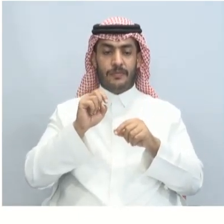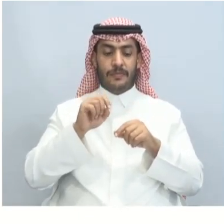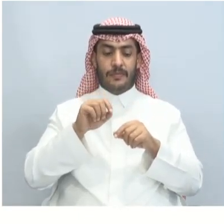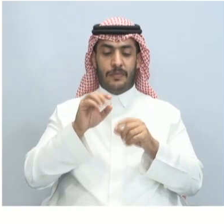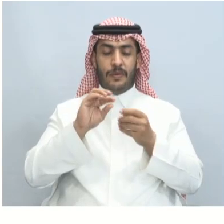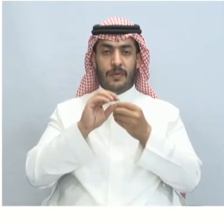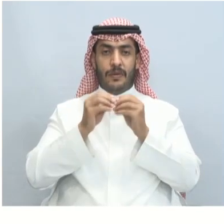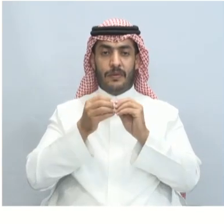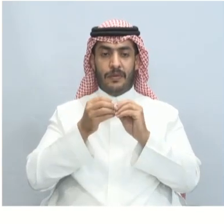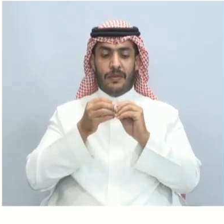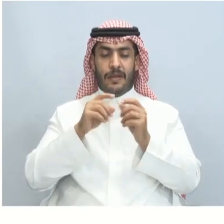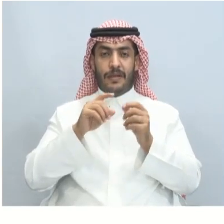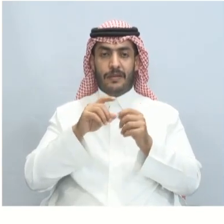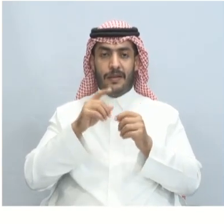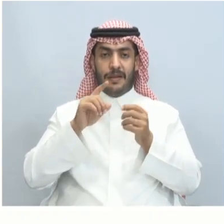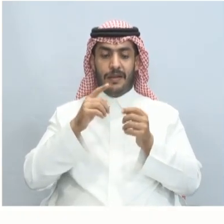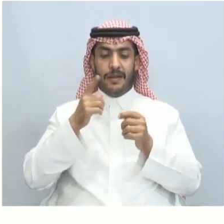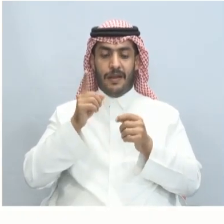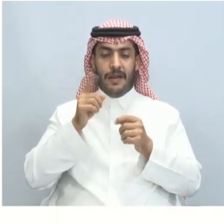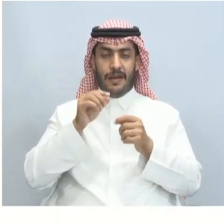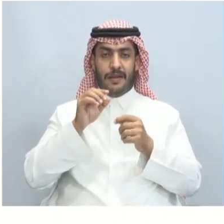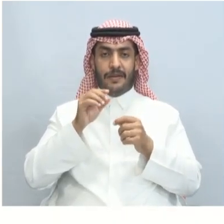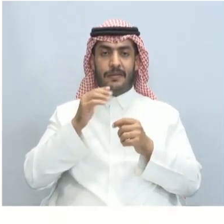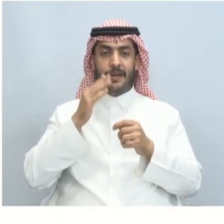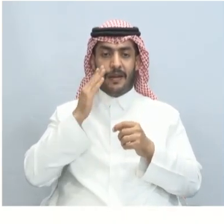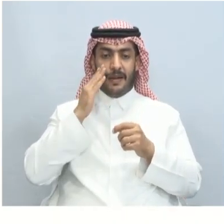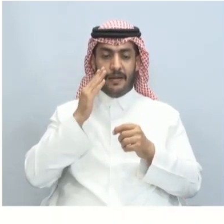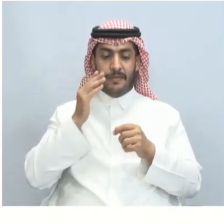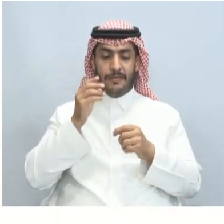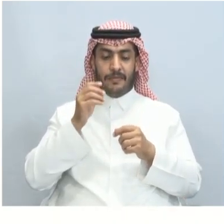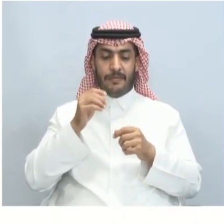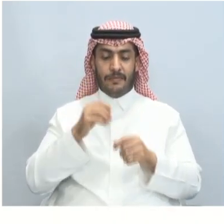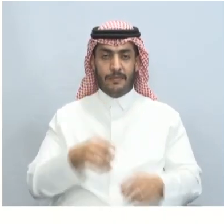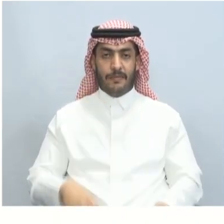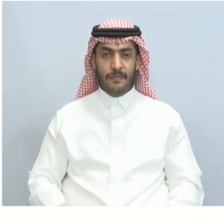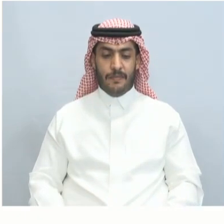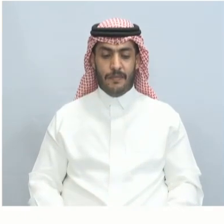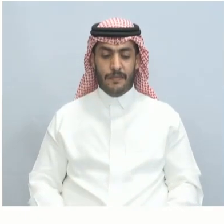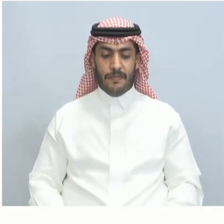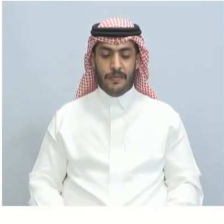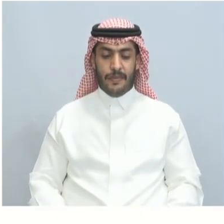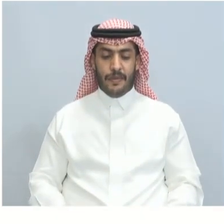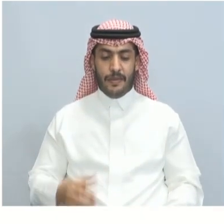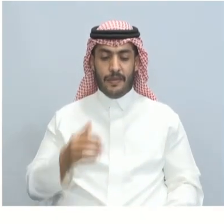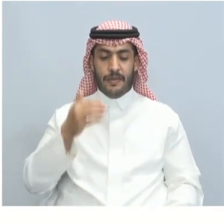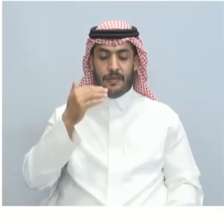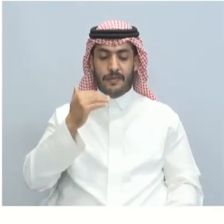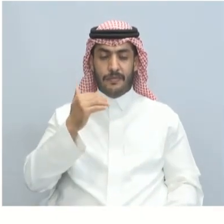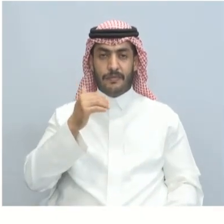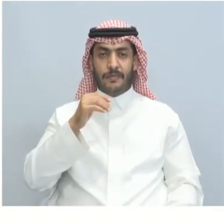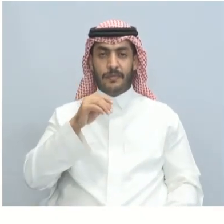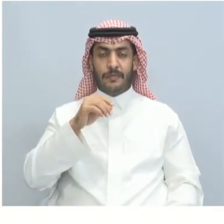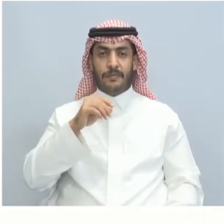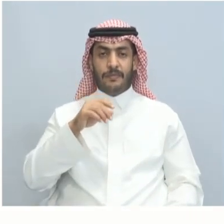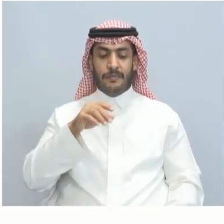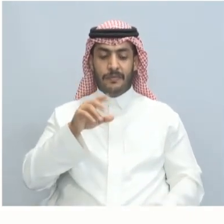المثلث باللون الرمادي احداثيات الرؤوس الف شرطه هي صف وصفر ب شرطه هي سالب